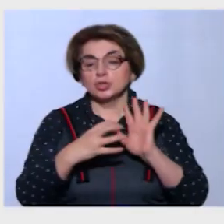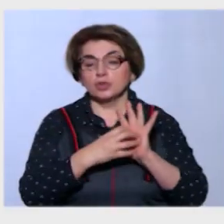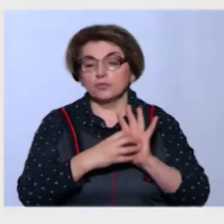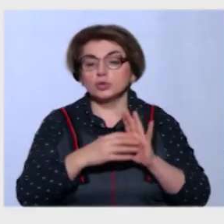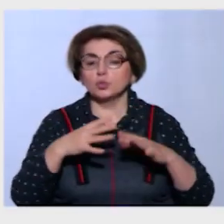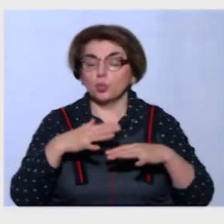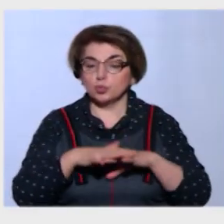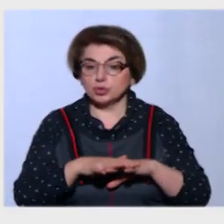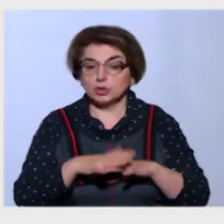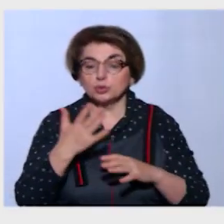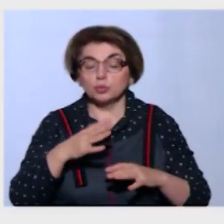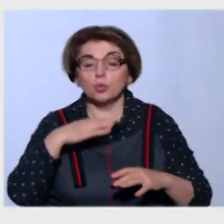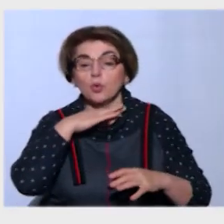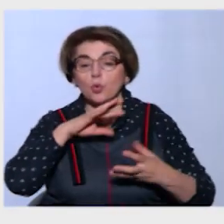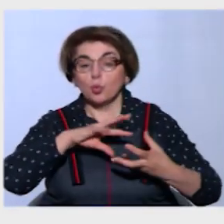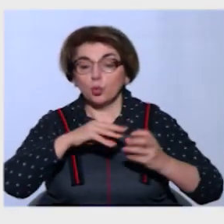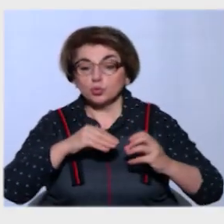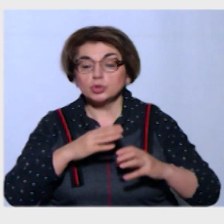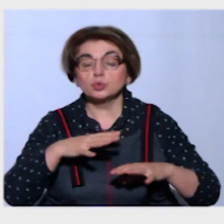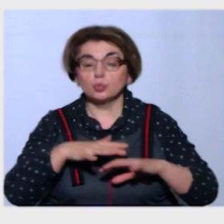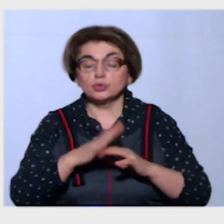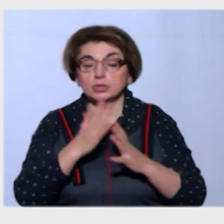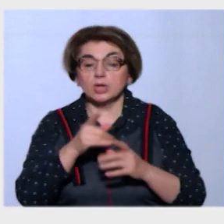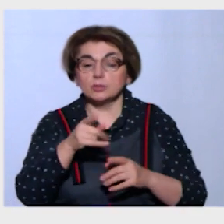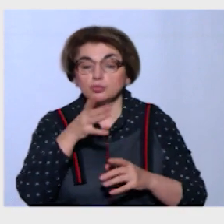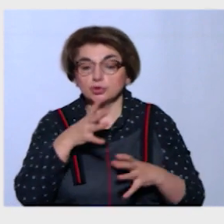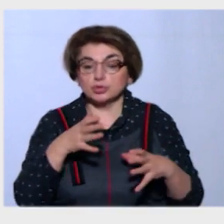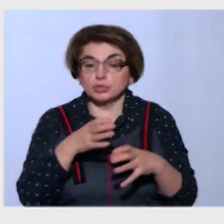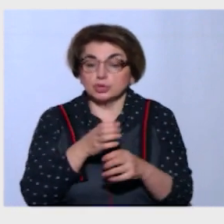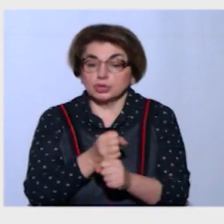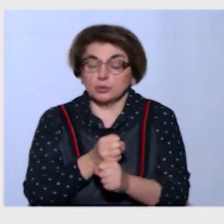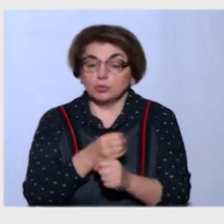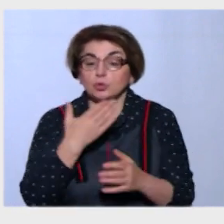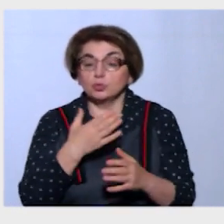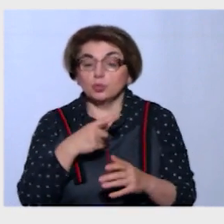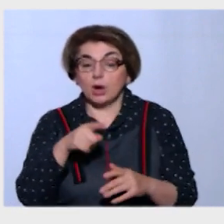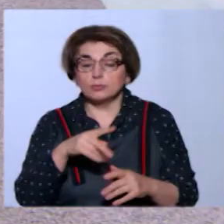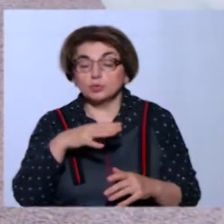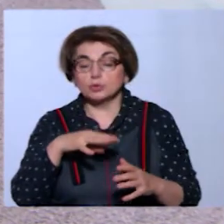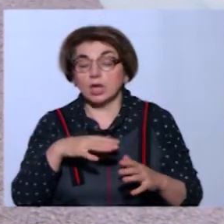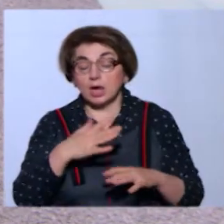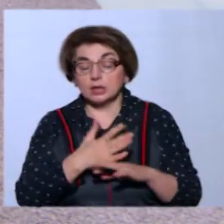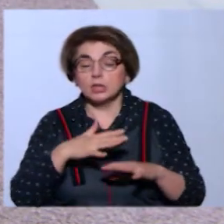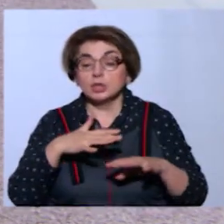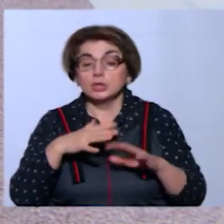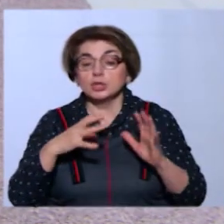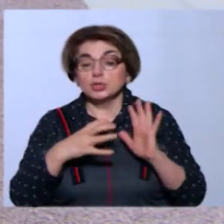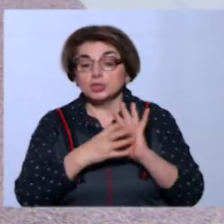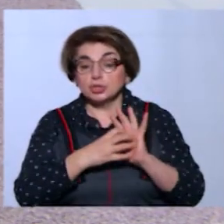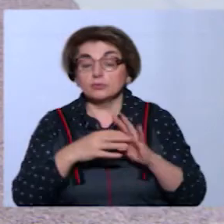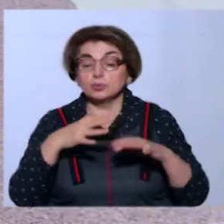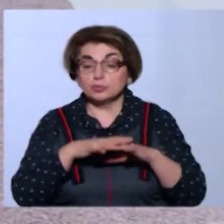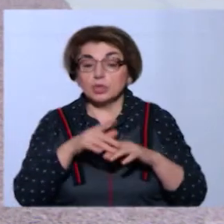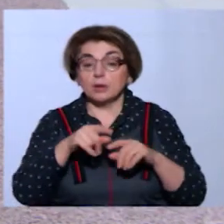კუნთის უჯრედი იქნება, მაშინ იგი შეიკუმშება, თუ ჯირკვლის უჯრედი, მოხდება